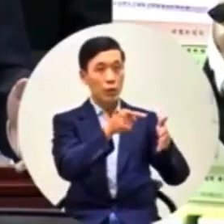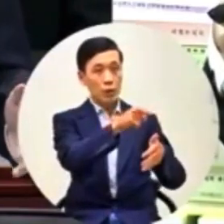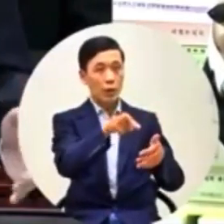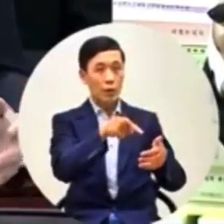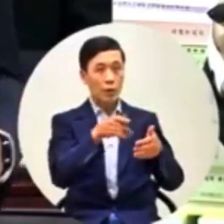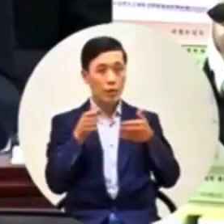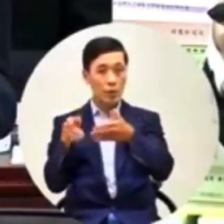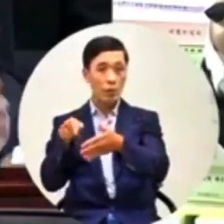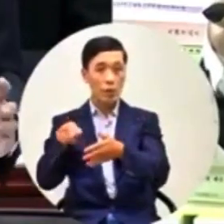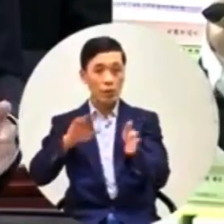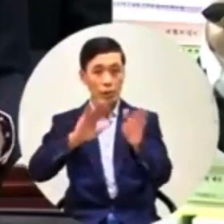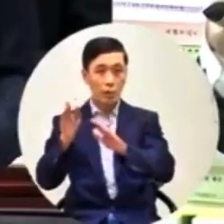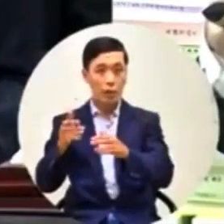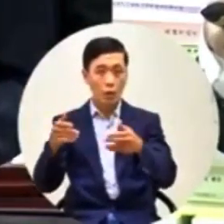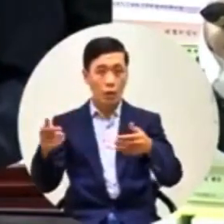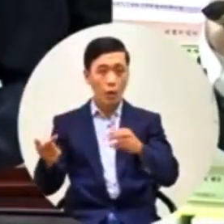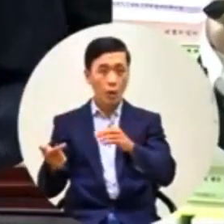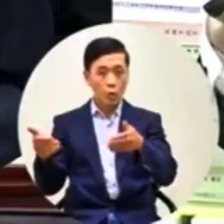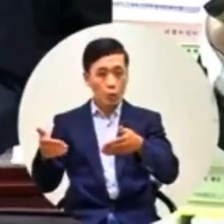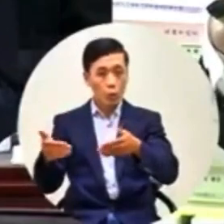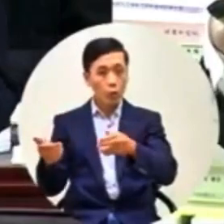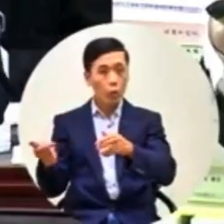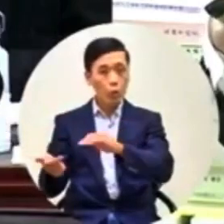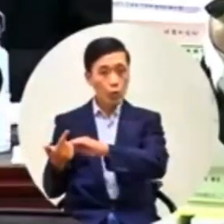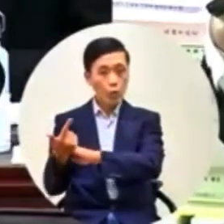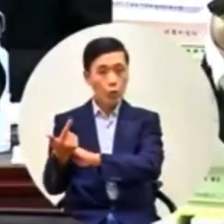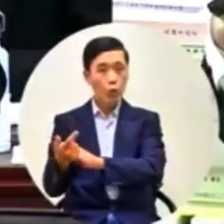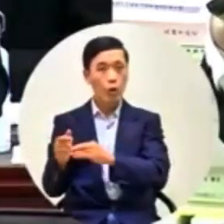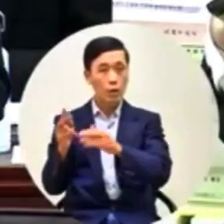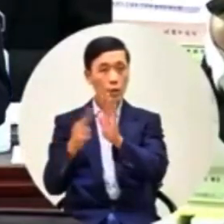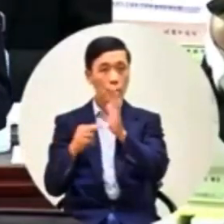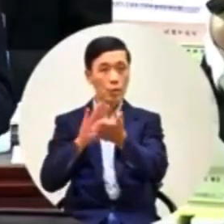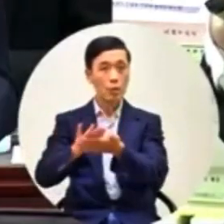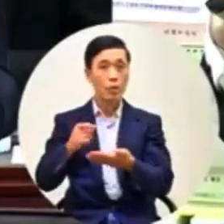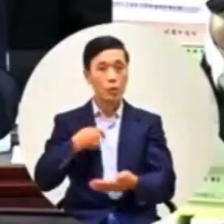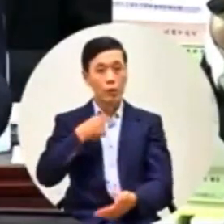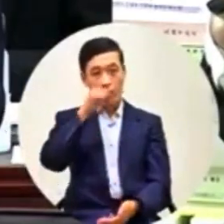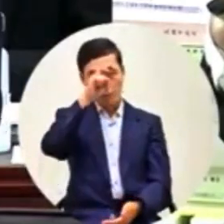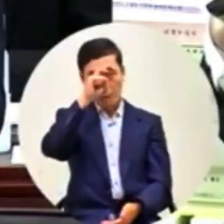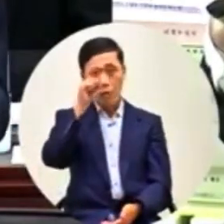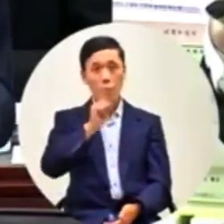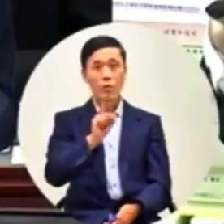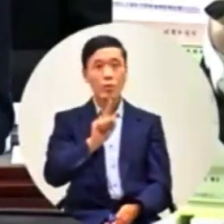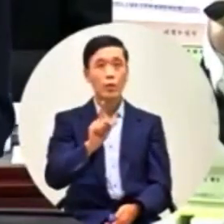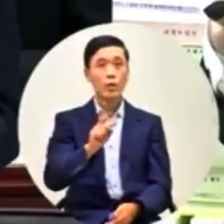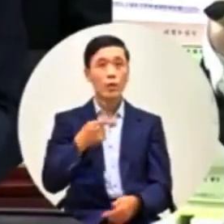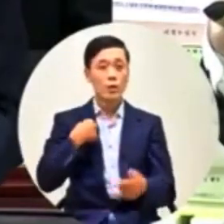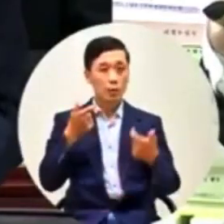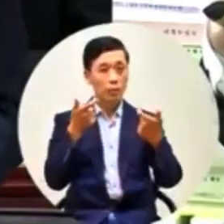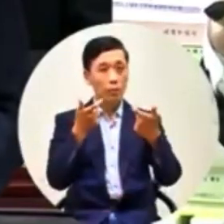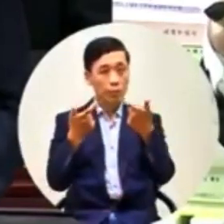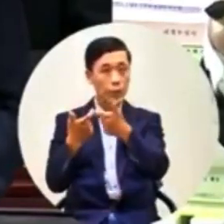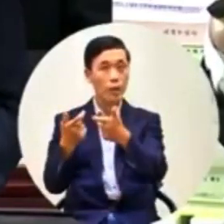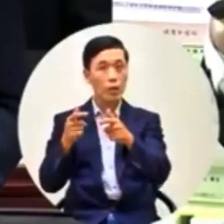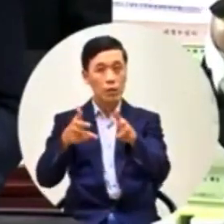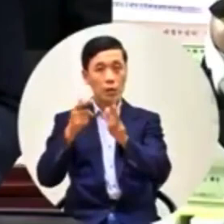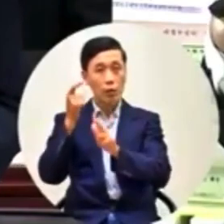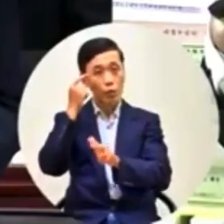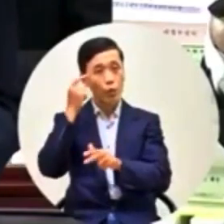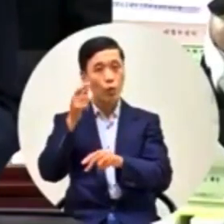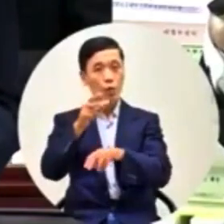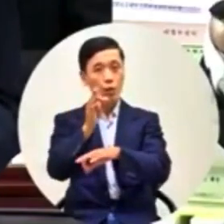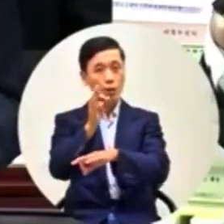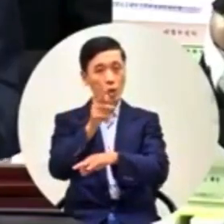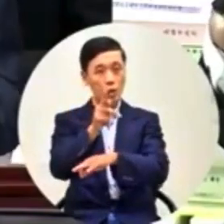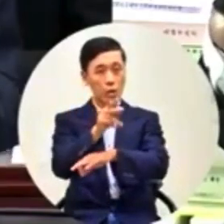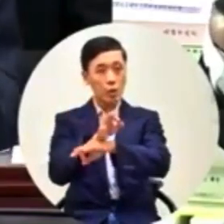的来处理啊。但是原则上我也希望说，因为这里也配合侨科的新办的一个进